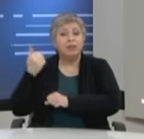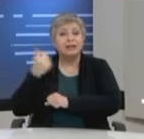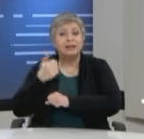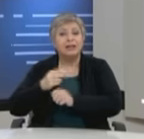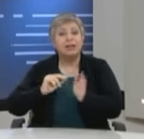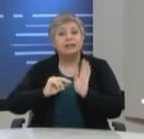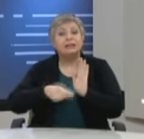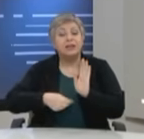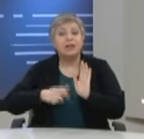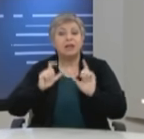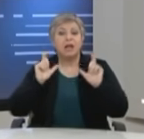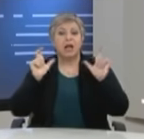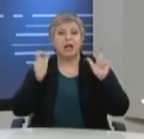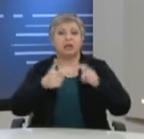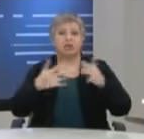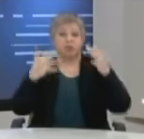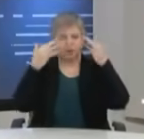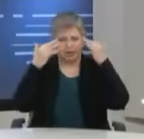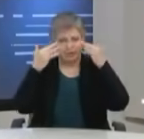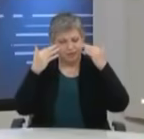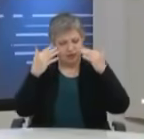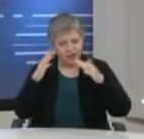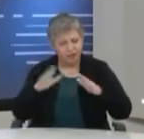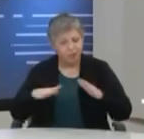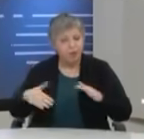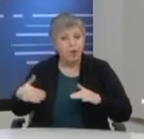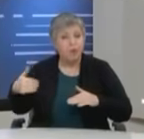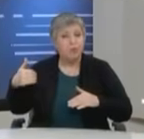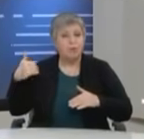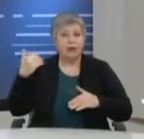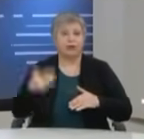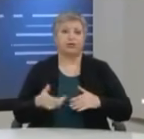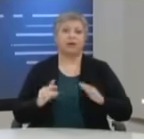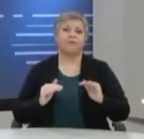τους Βαλκανικούς πολέμους, είχε μία και μόνη επιδίωξη.